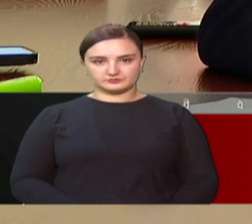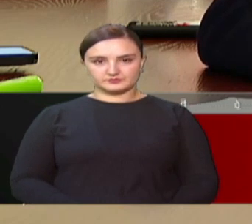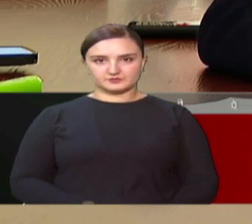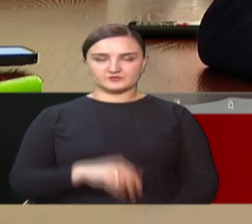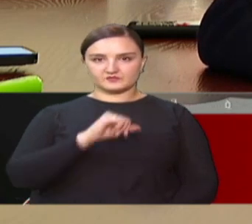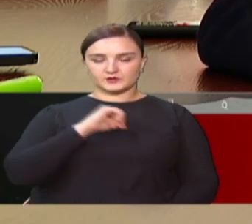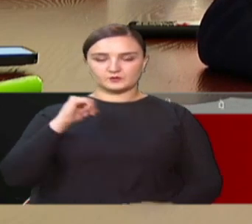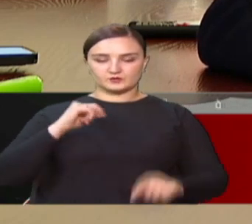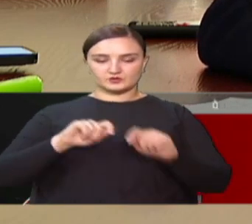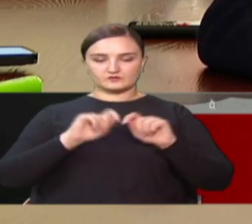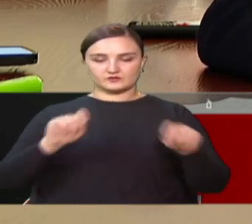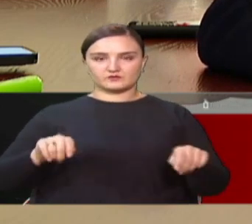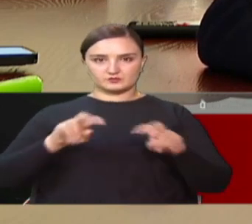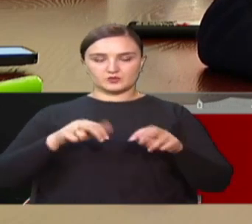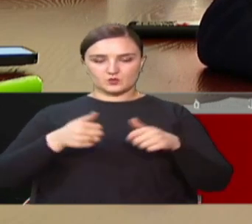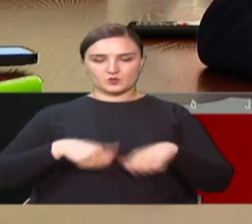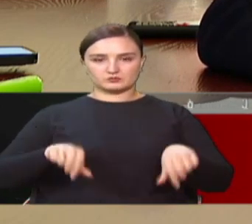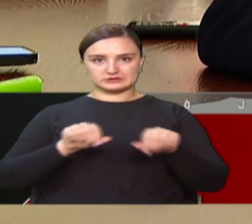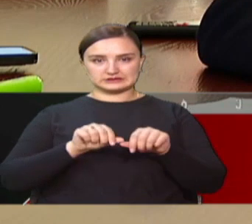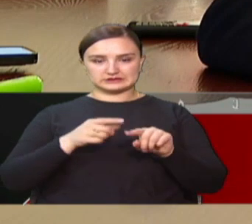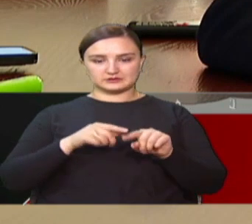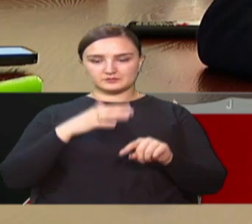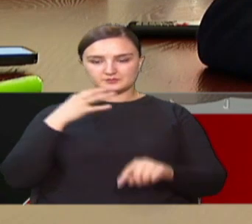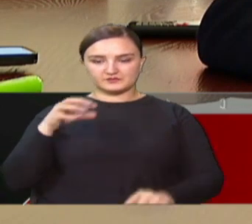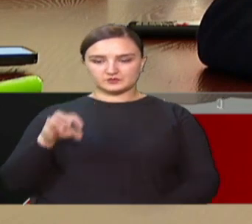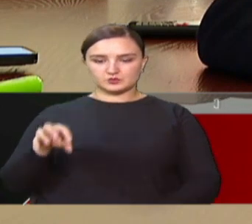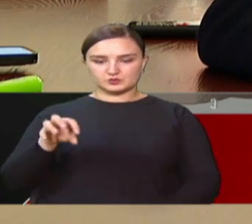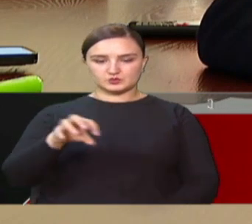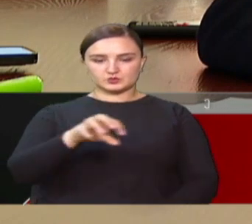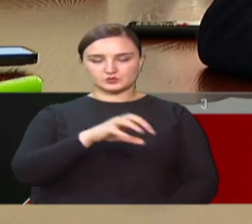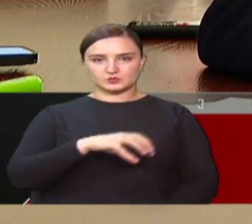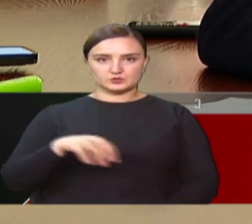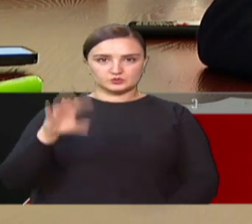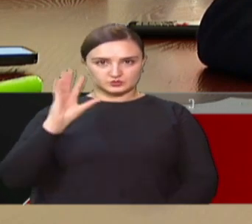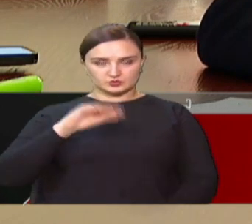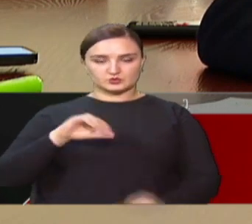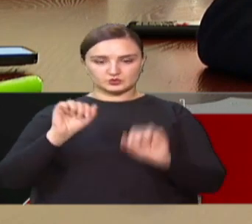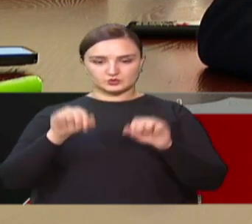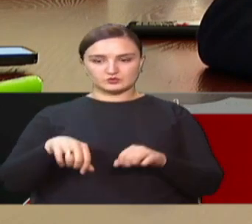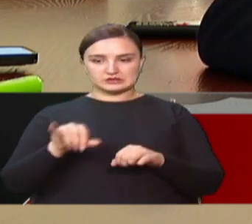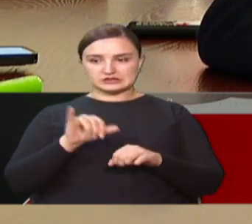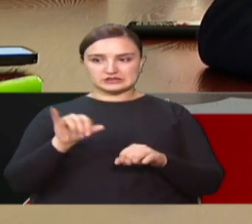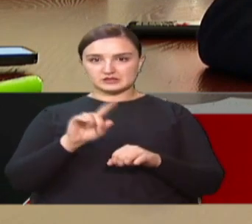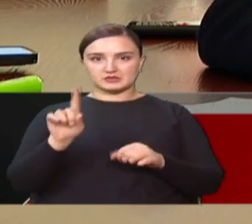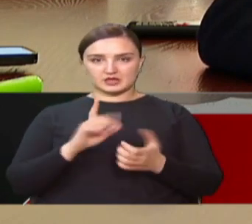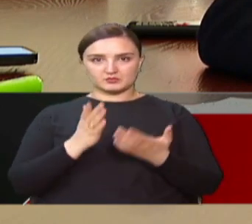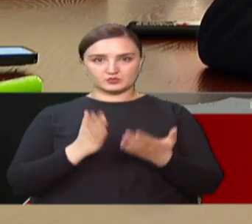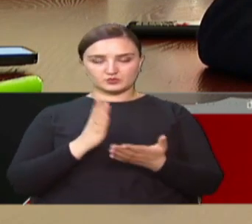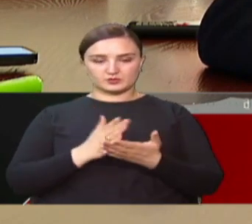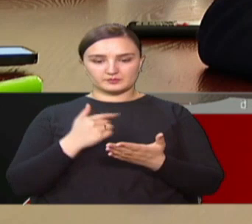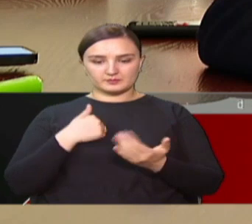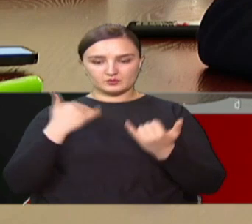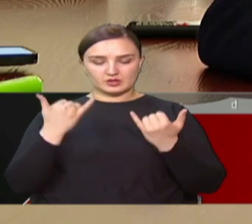თვითონ მიმართავთ აგერ უამრავი სტრუქტურა არის იმისათვის, რომელსაც შეუძლია რაიმე მანკიერება თუ არსებობს სადმე, მაგრამ ეს ახლა მე რო